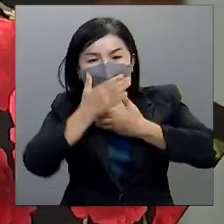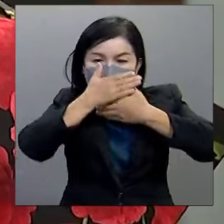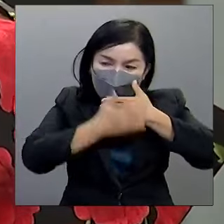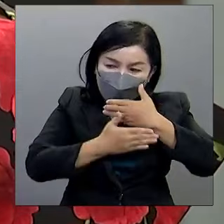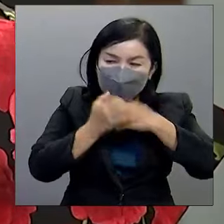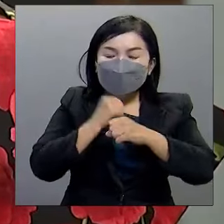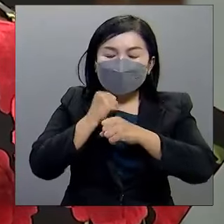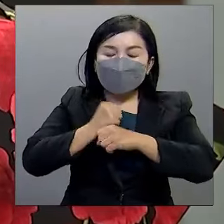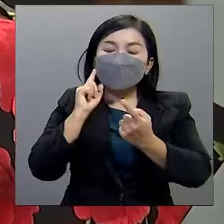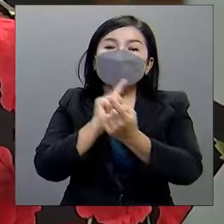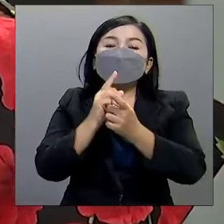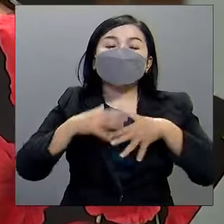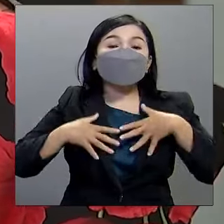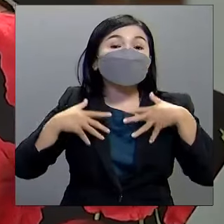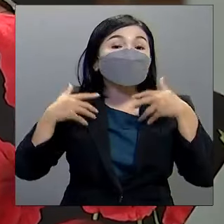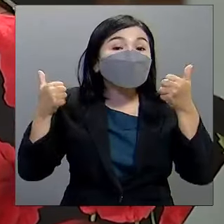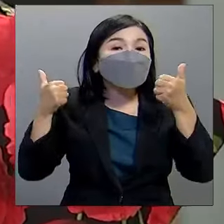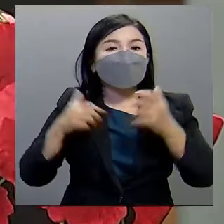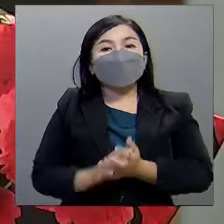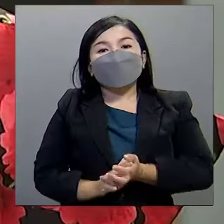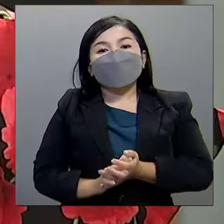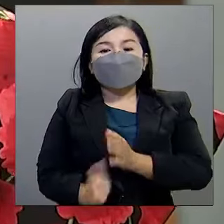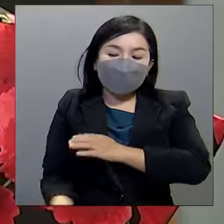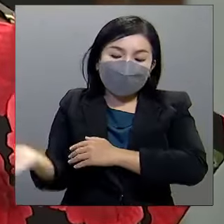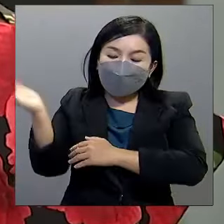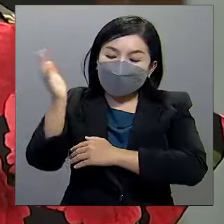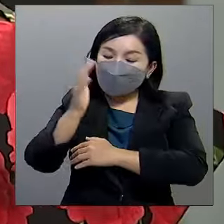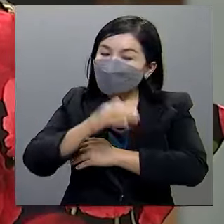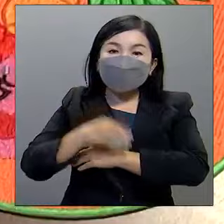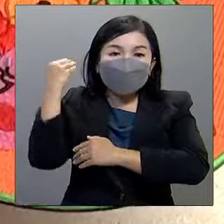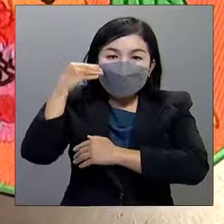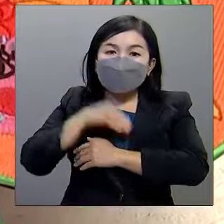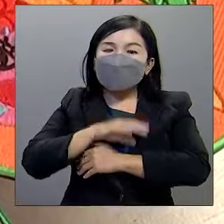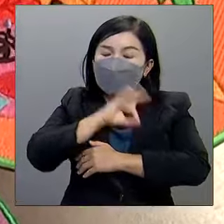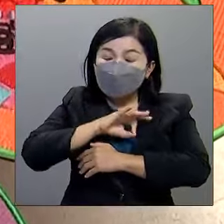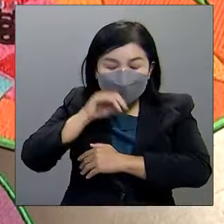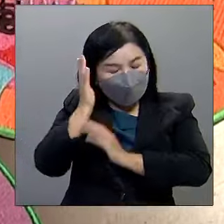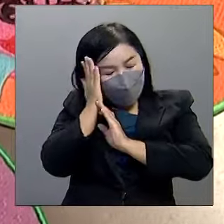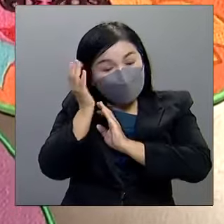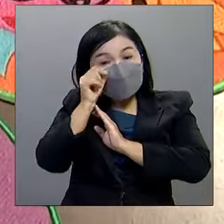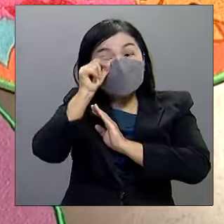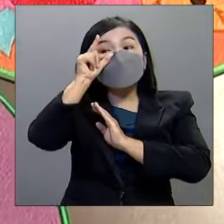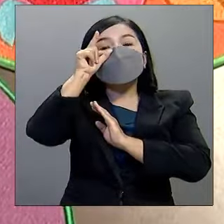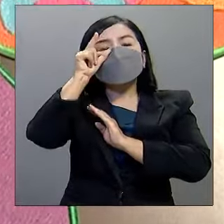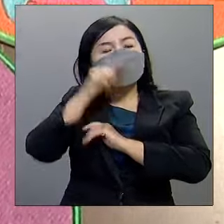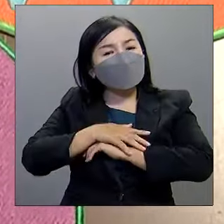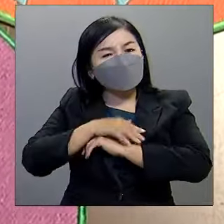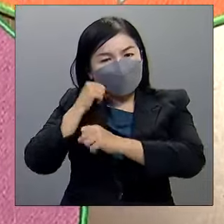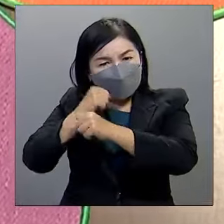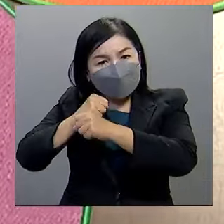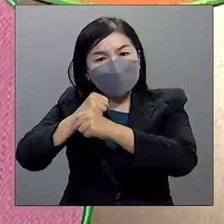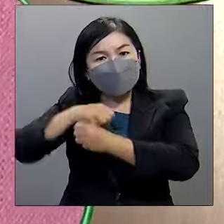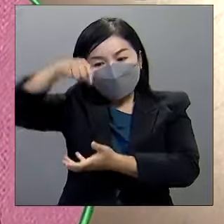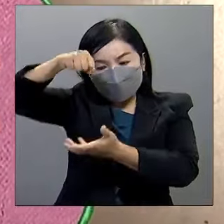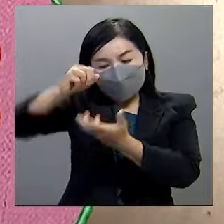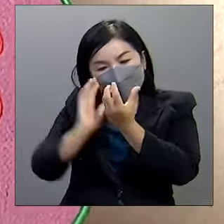ทุกวันนี้ค่ะคือเราค่อนข้างที่จะตอบได้ว่าเรามั่นใจนะว่าเราตื่นมาแล้วเรารู้ว่าเฮ้ยถ้าเราจะมาทำสิ่งเนี้ยเร